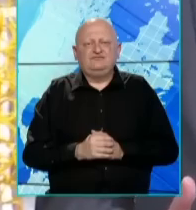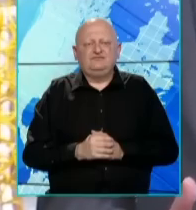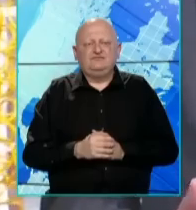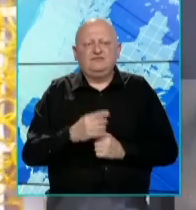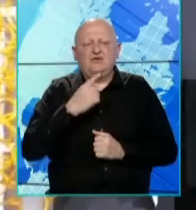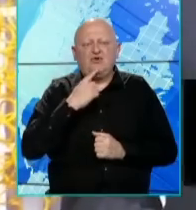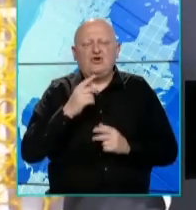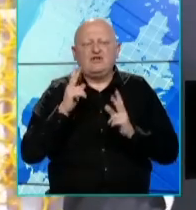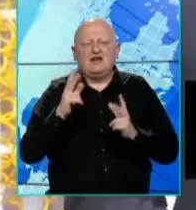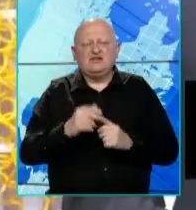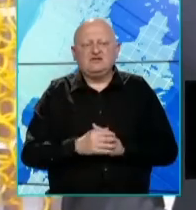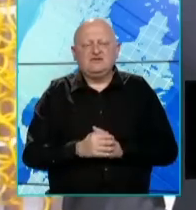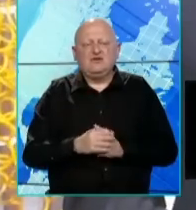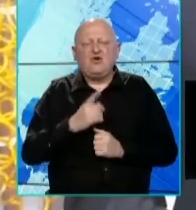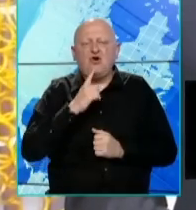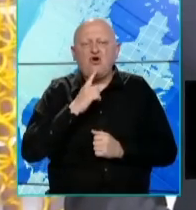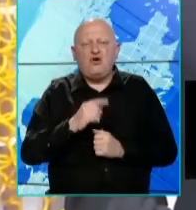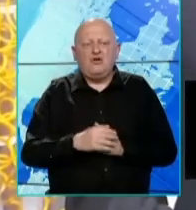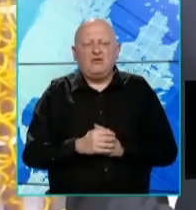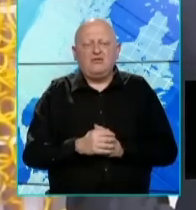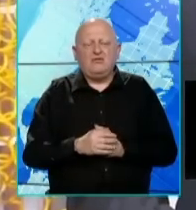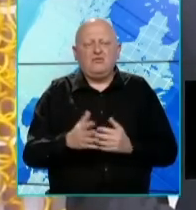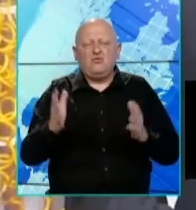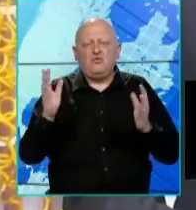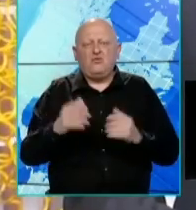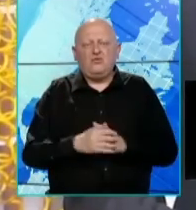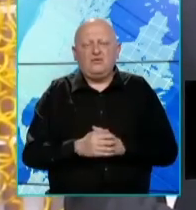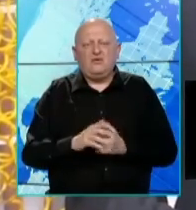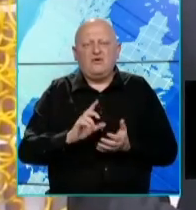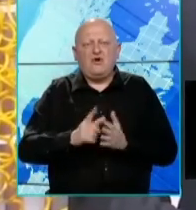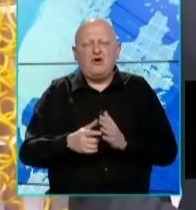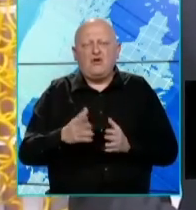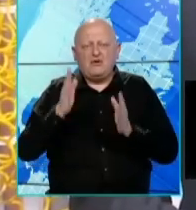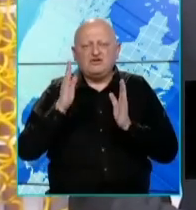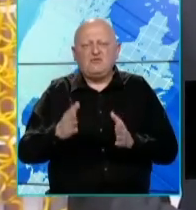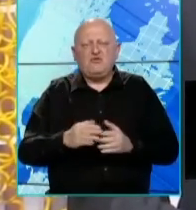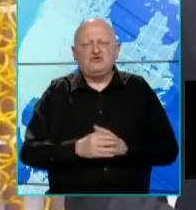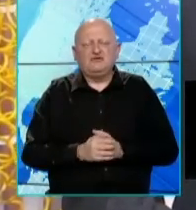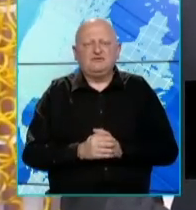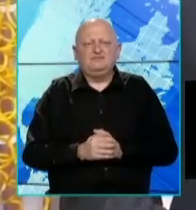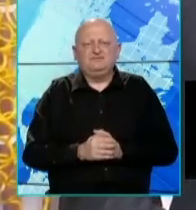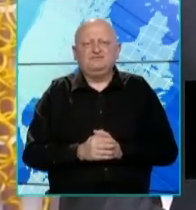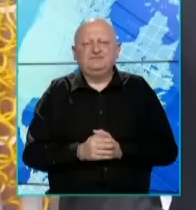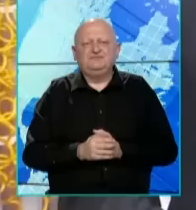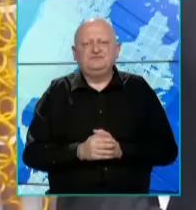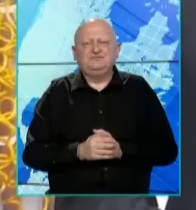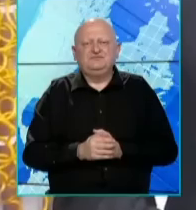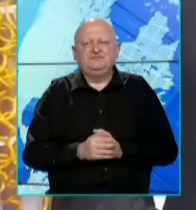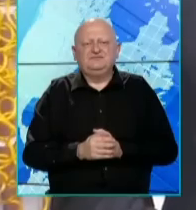Ko traži? Ko? Au, odmah ćemo ih poslušati.